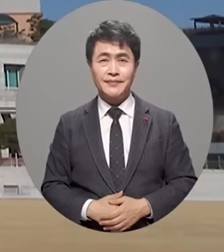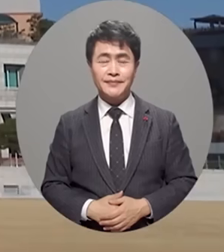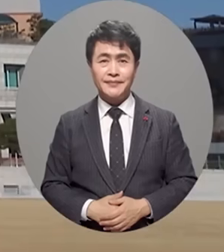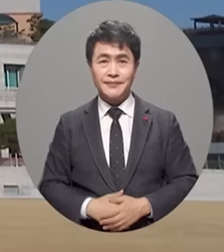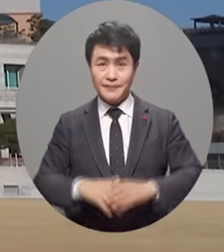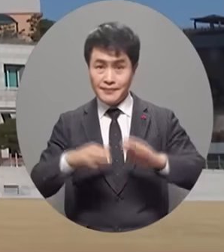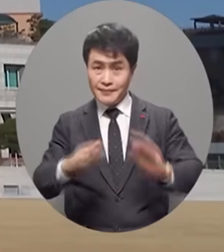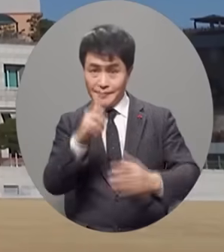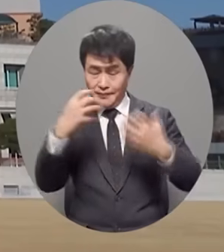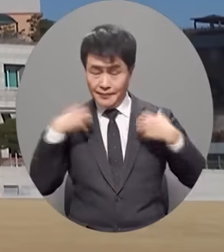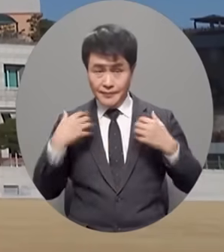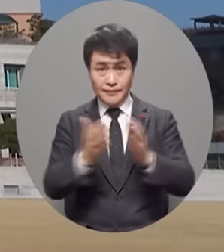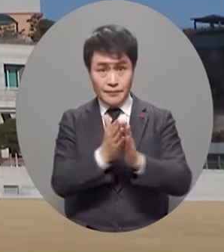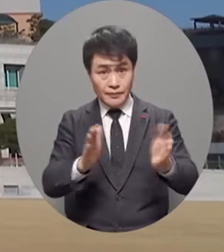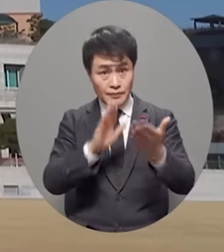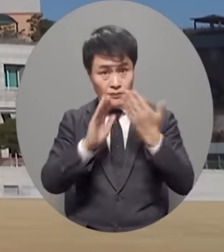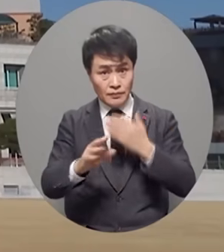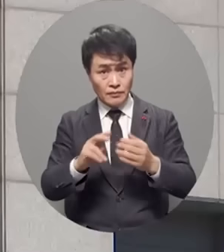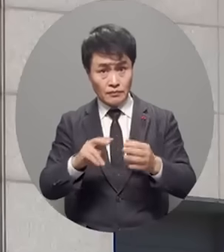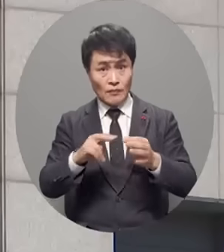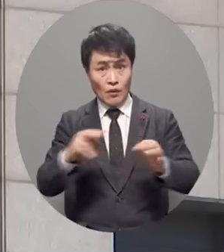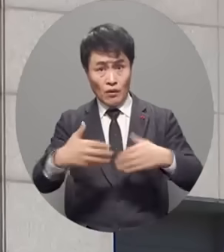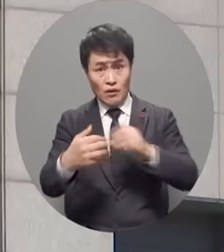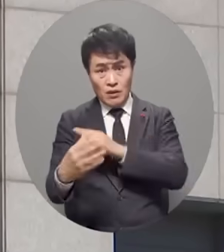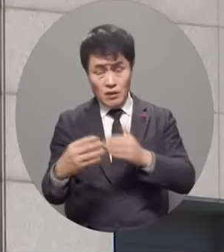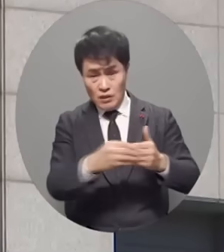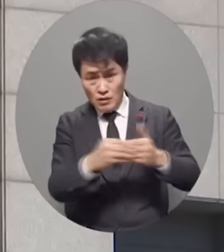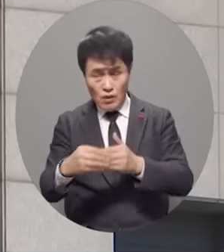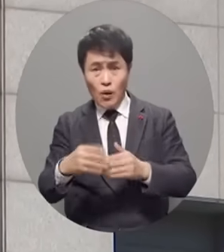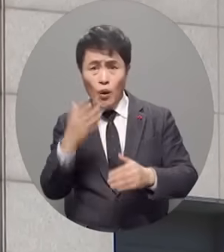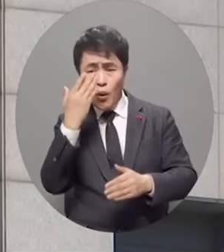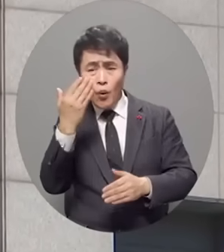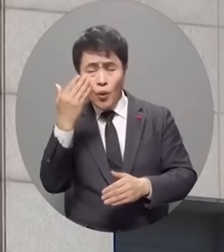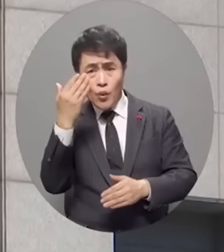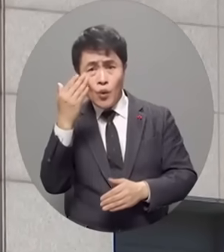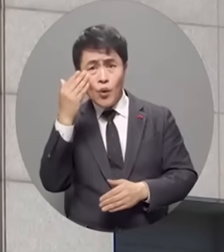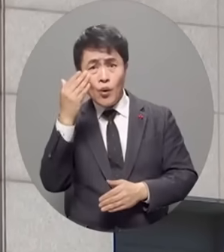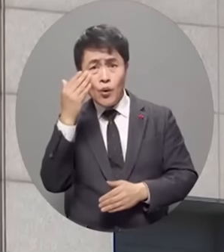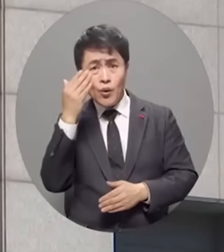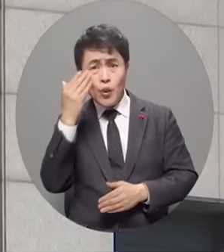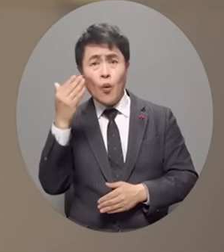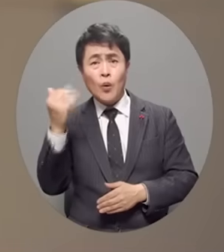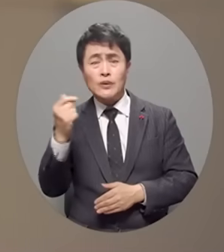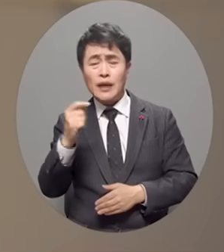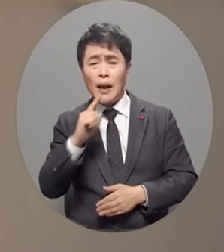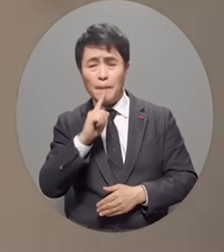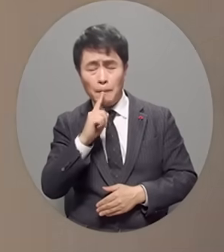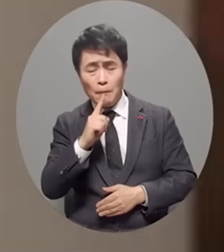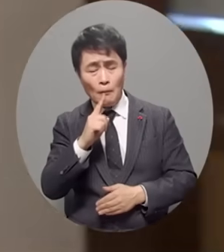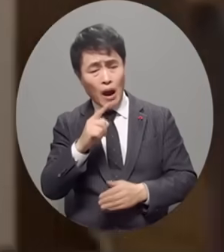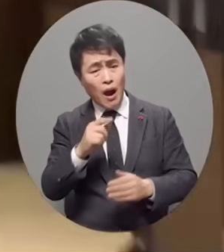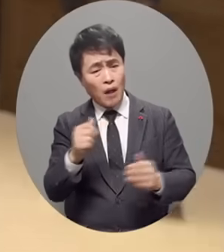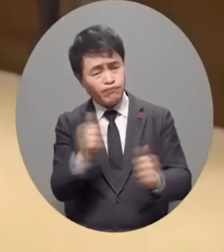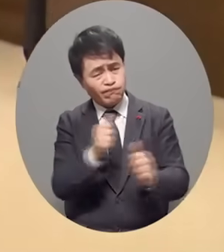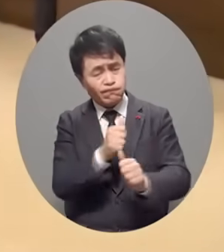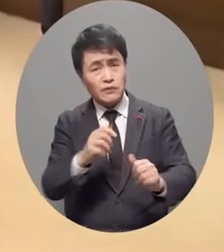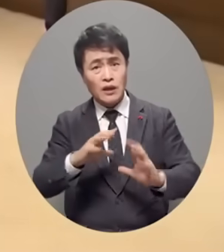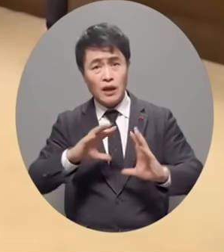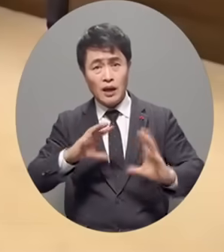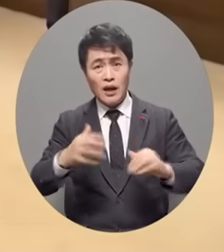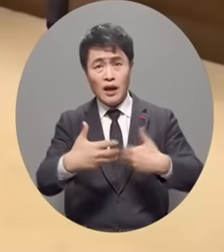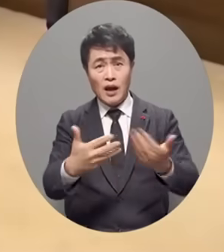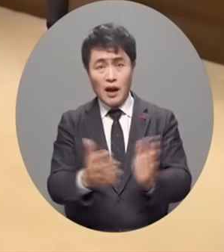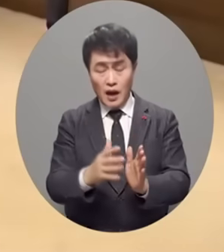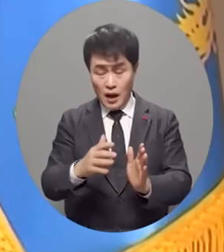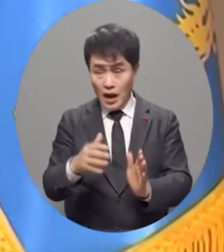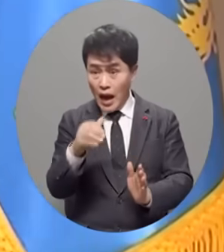현 정권 출범 이후 여당의 리더십은 용산의 입김에 자주 요동쳤습니다. 한동훈 국민의힘